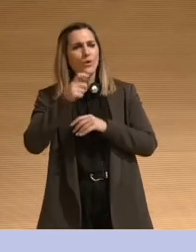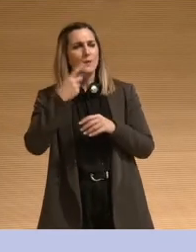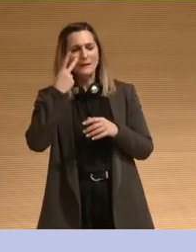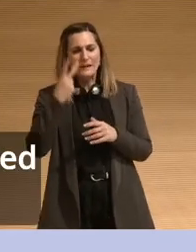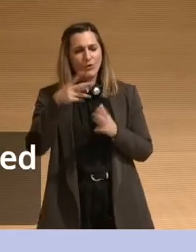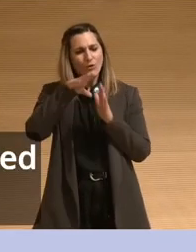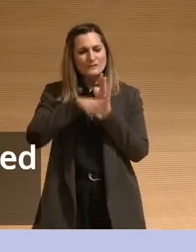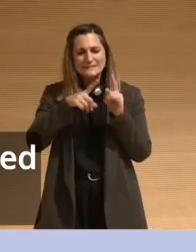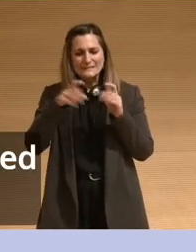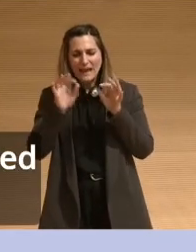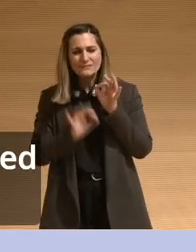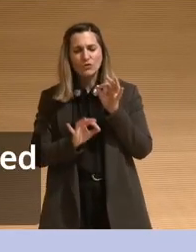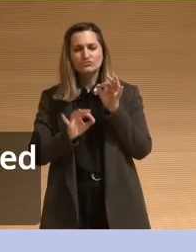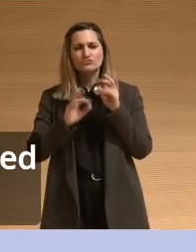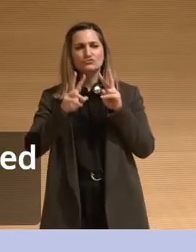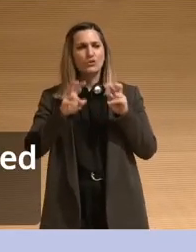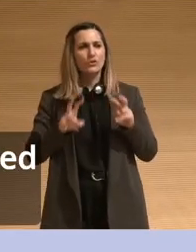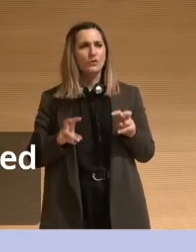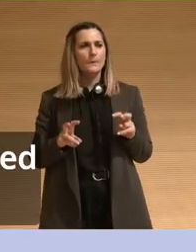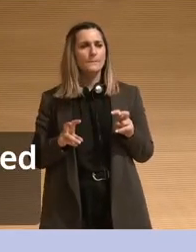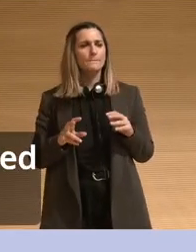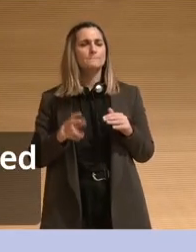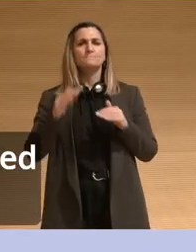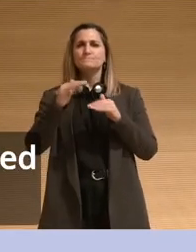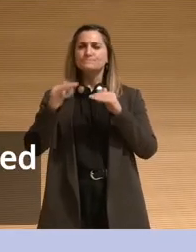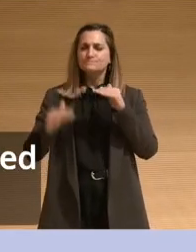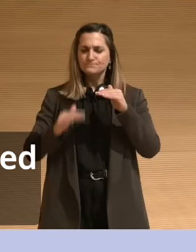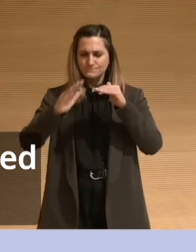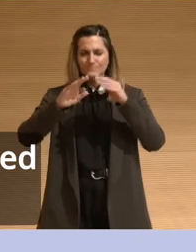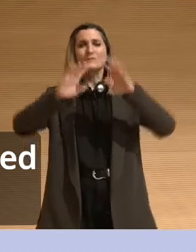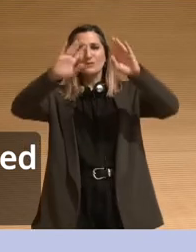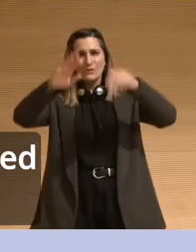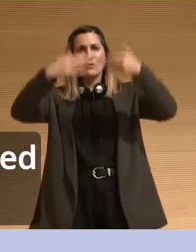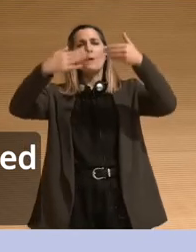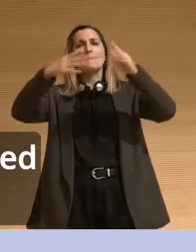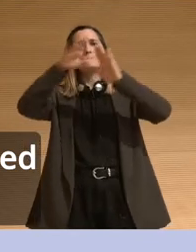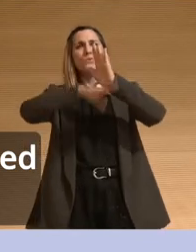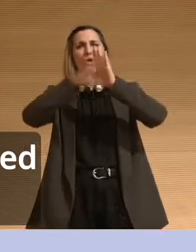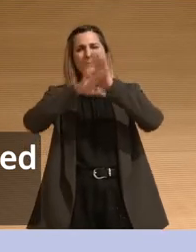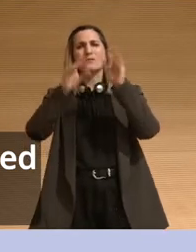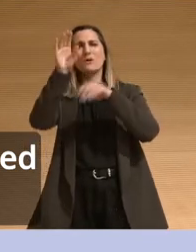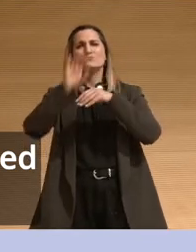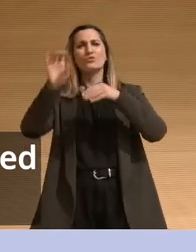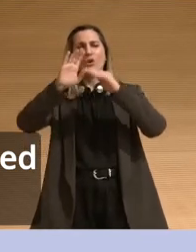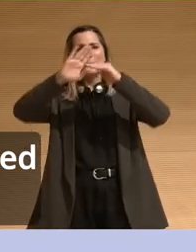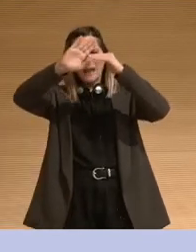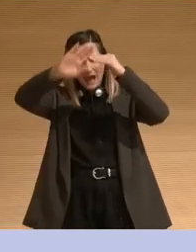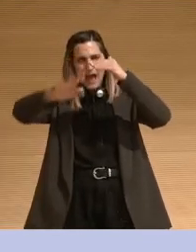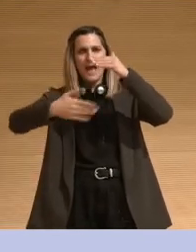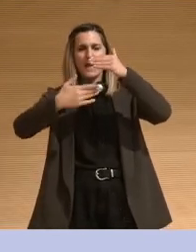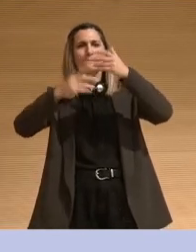Βιβλιοθηκών, και από κάτω τα επόμενα αποτελέσματα ήταν όλα κλασικές